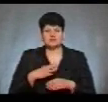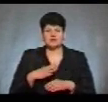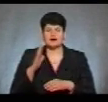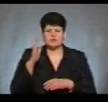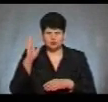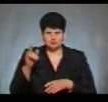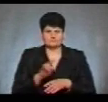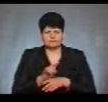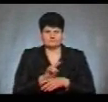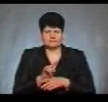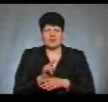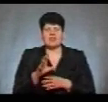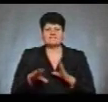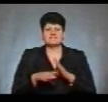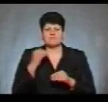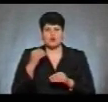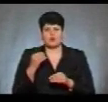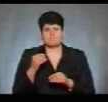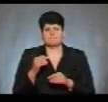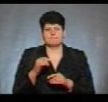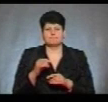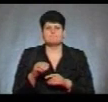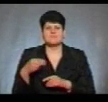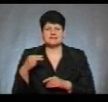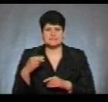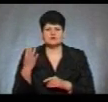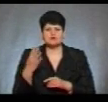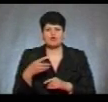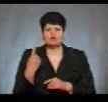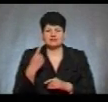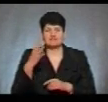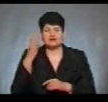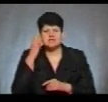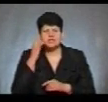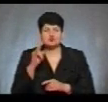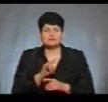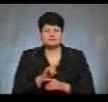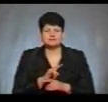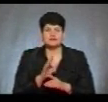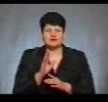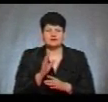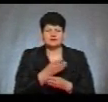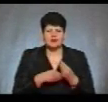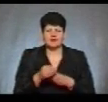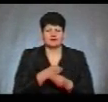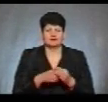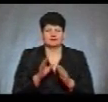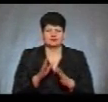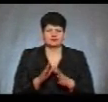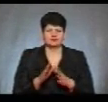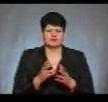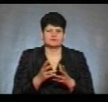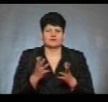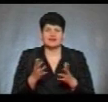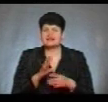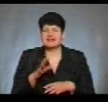на виборах президента 31 березня. 41% вважають, що фальсифікації будуть незначними. Взагалі не